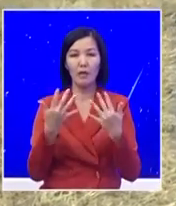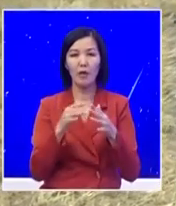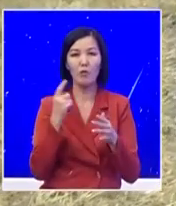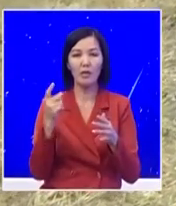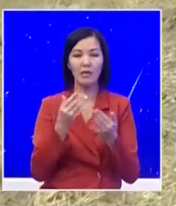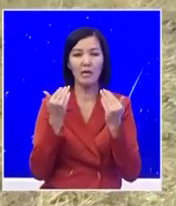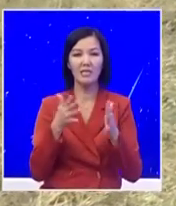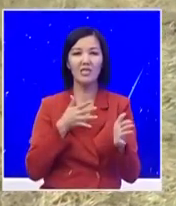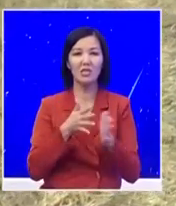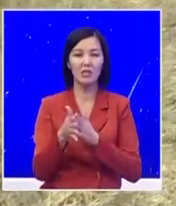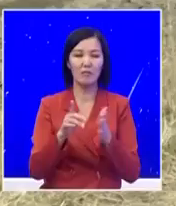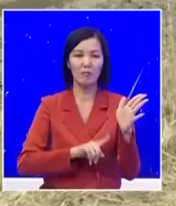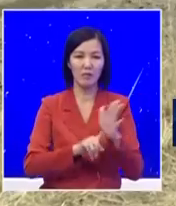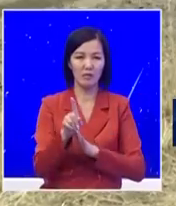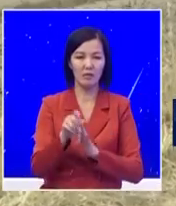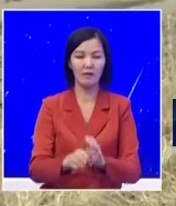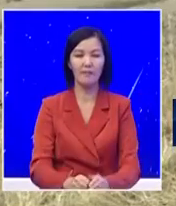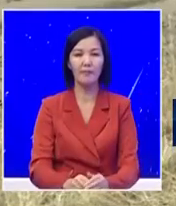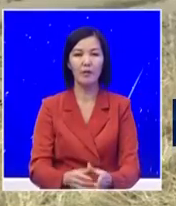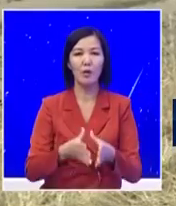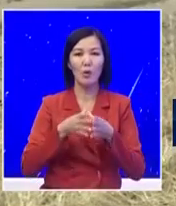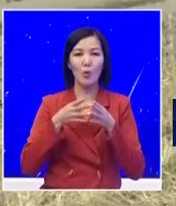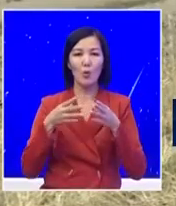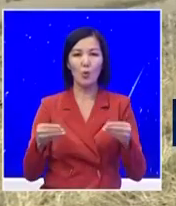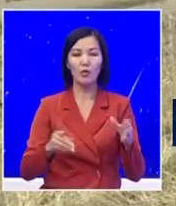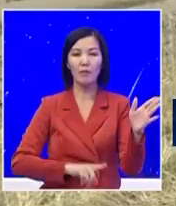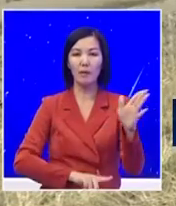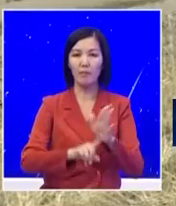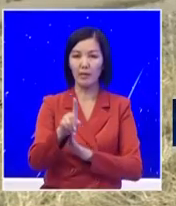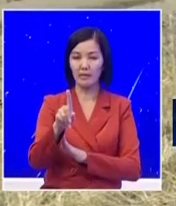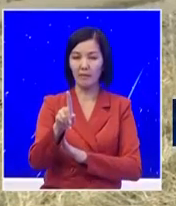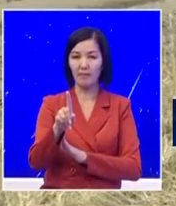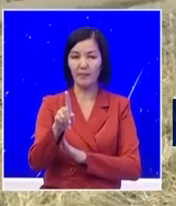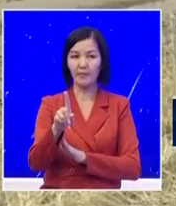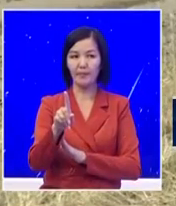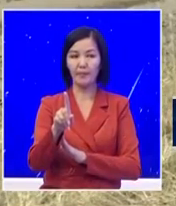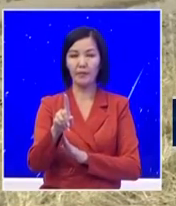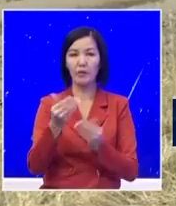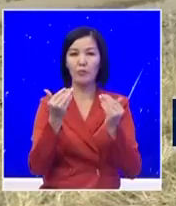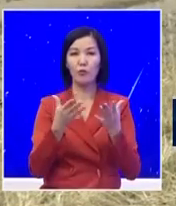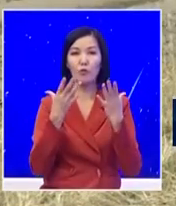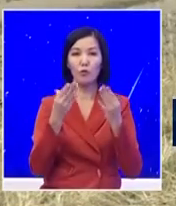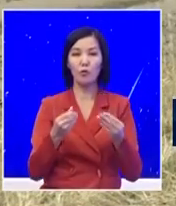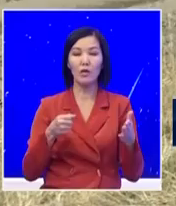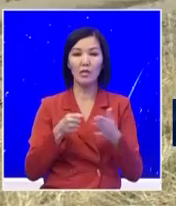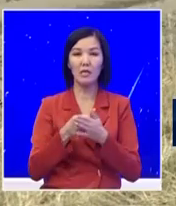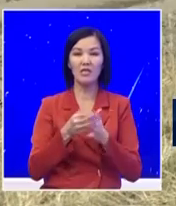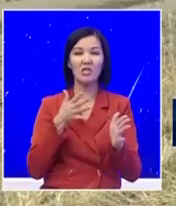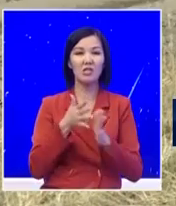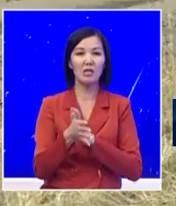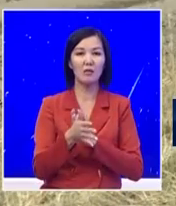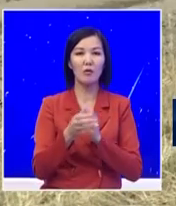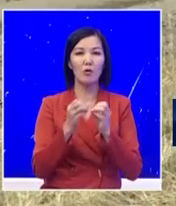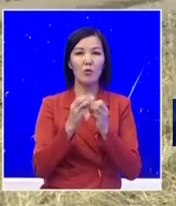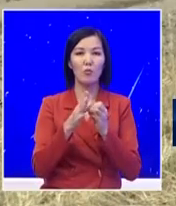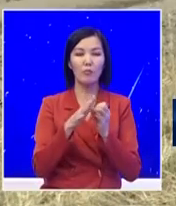қазірден шығынға батып отыр. Көктем егістік байла бастап, егістіктен бастап, міне осы бүгінгі күнге дейін мен шығыным кетті бір